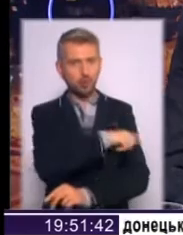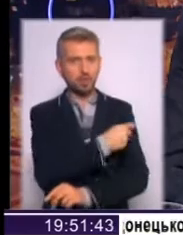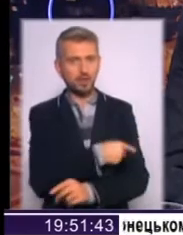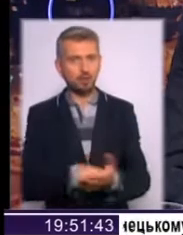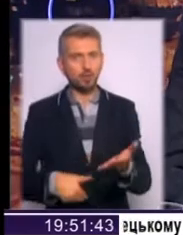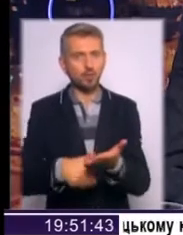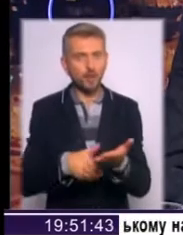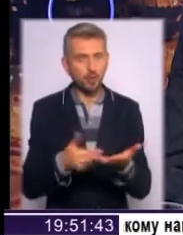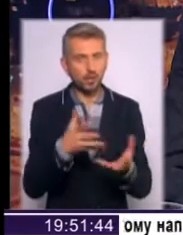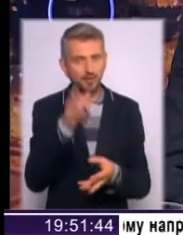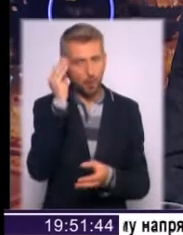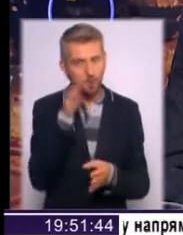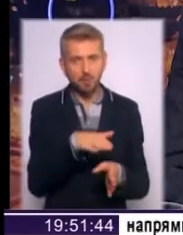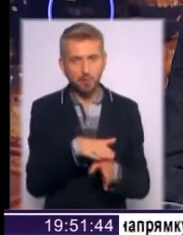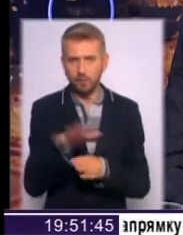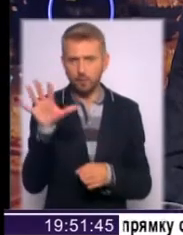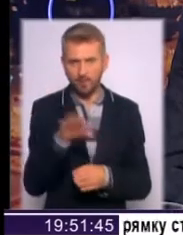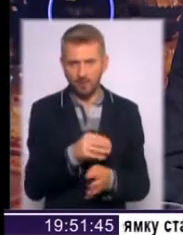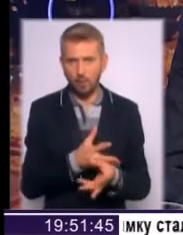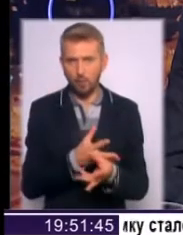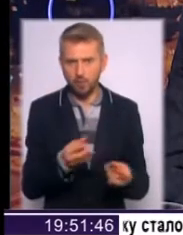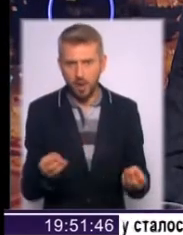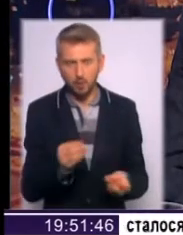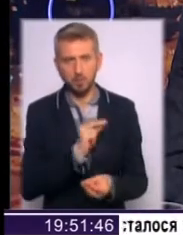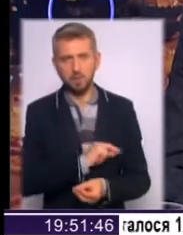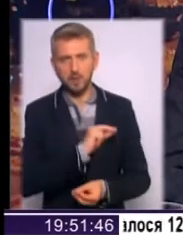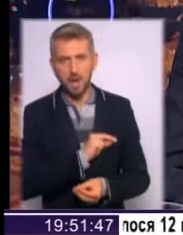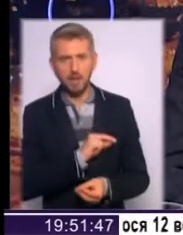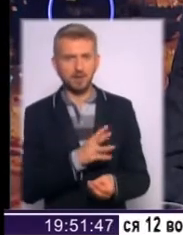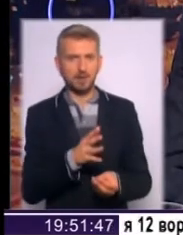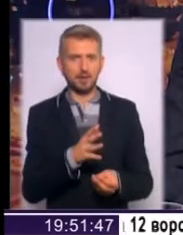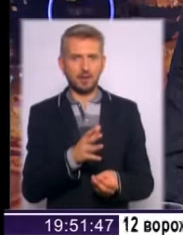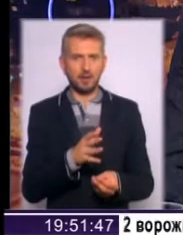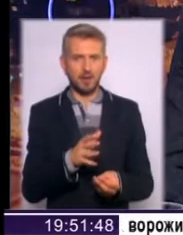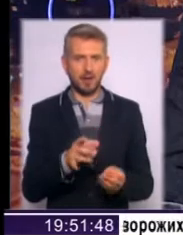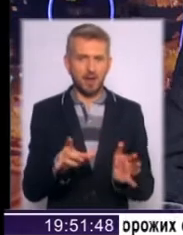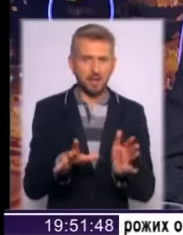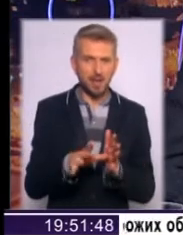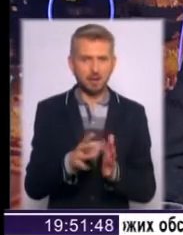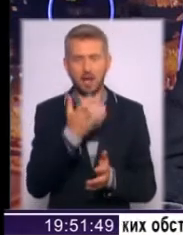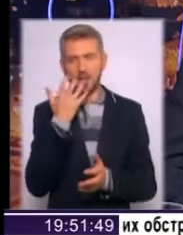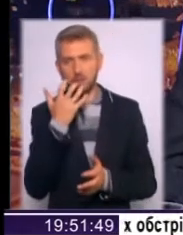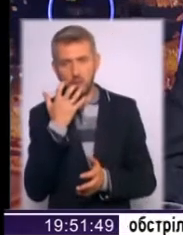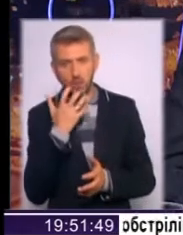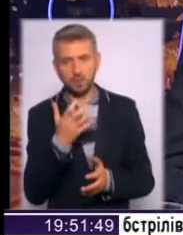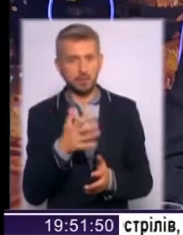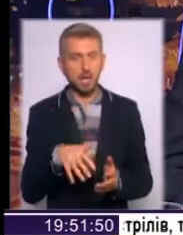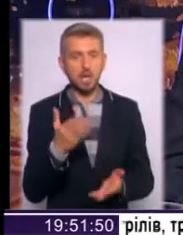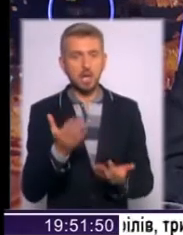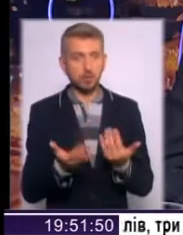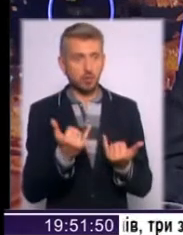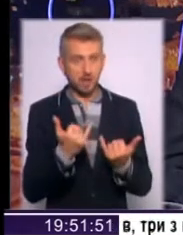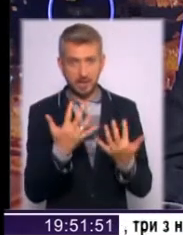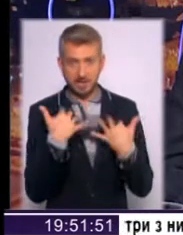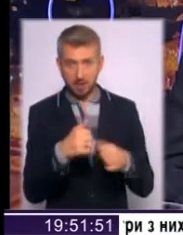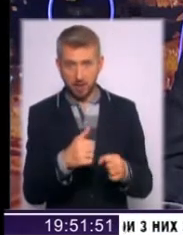які враховували повністю, ну, все, оплату, праці, енергоносії, комунальні послуги. Зараз, якщо це забирають, то має бути певний компенсатор